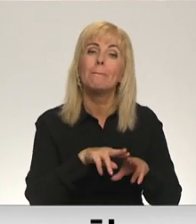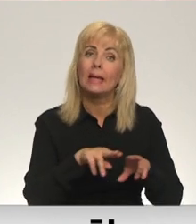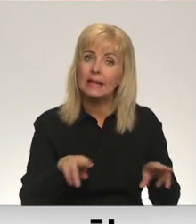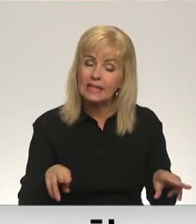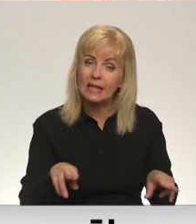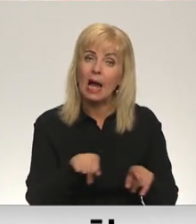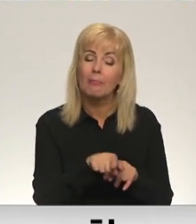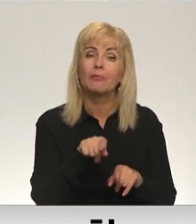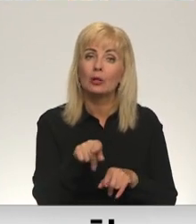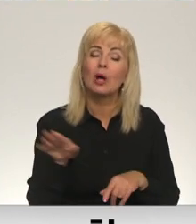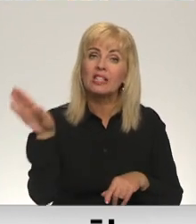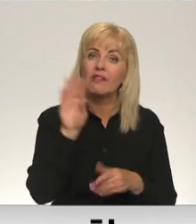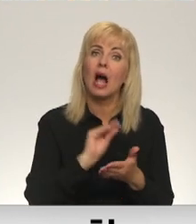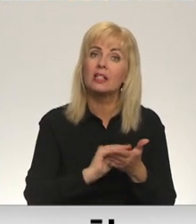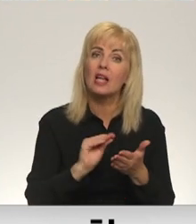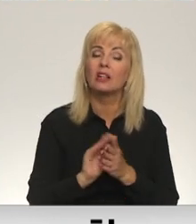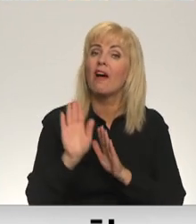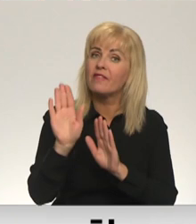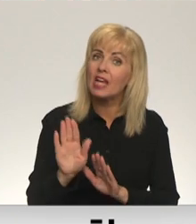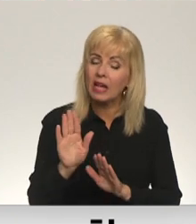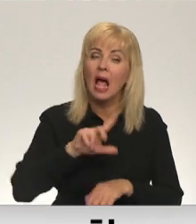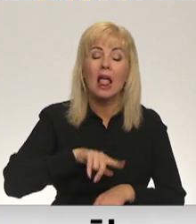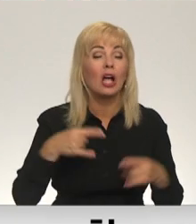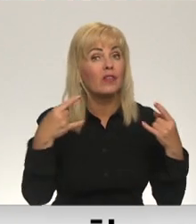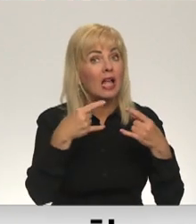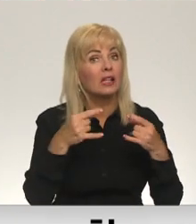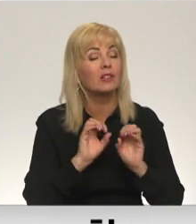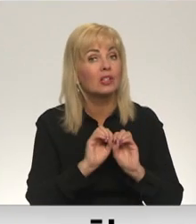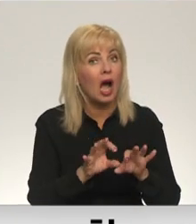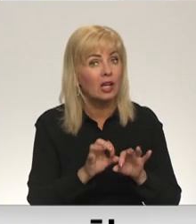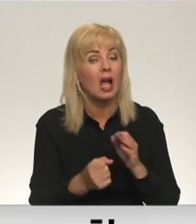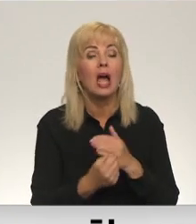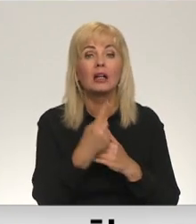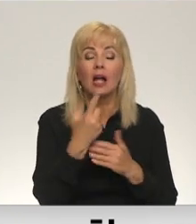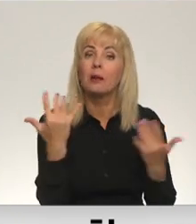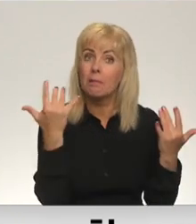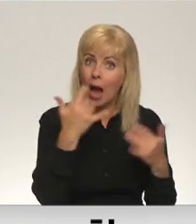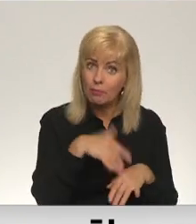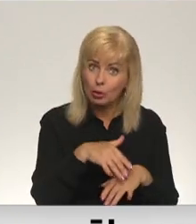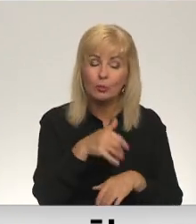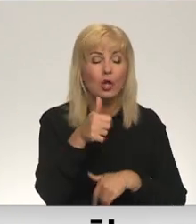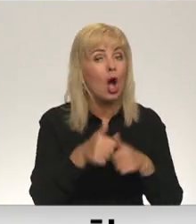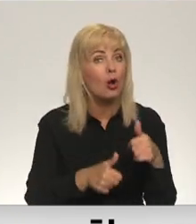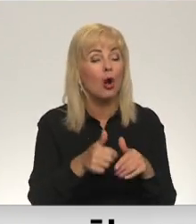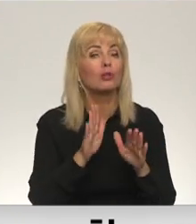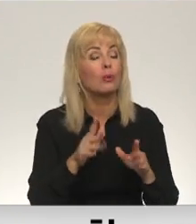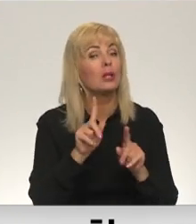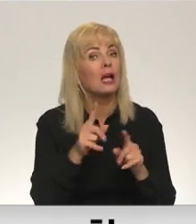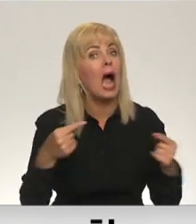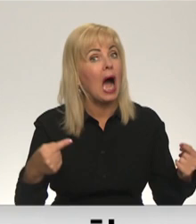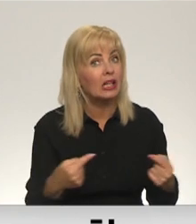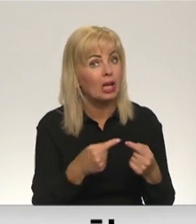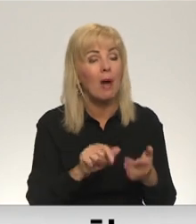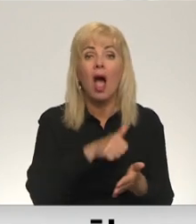ministrija. Tās valsts sekretāra vietniece Latvijas televīzijai skaidro, ka radies pārpratums un konkursi būtu attiecināmi